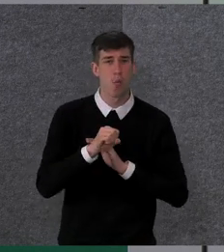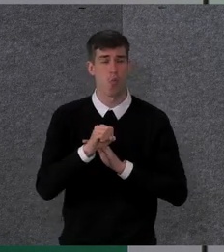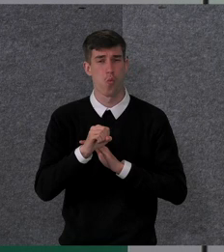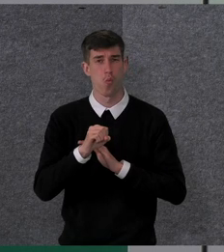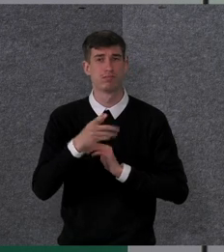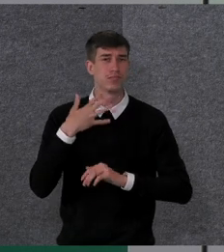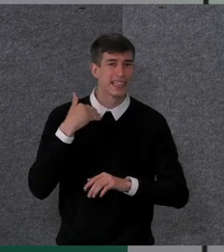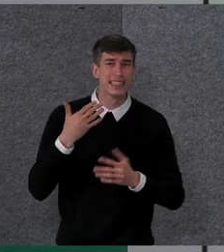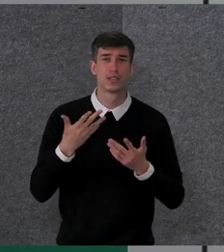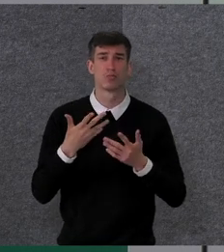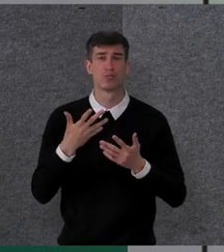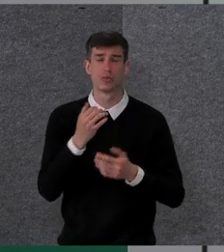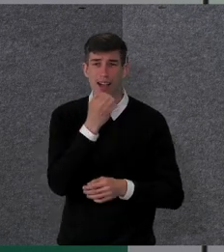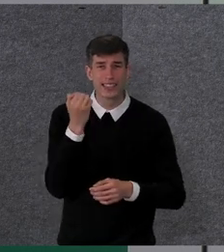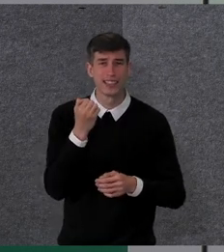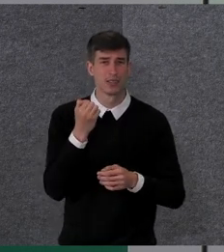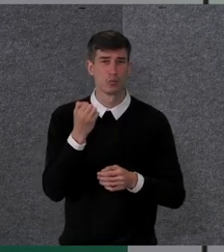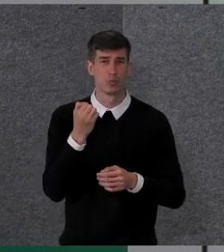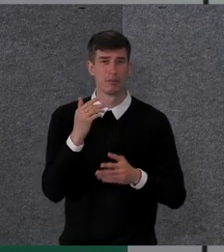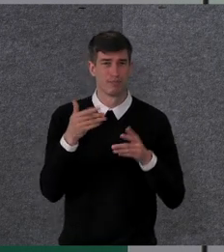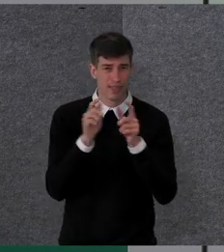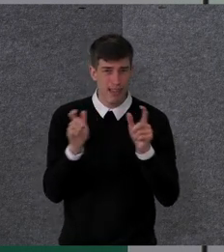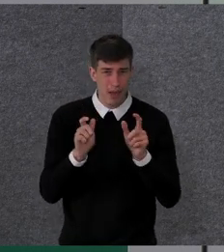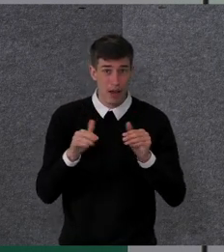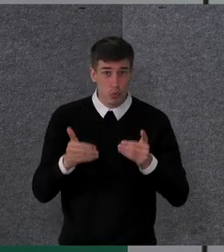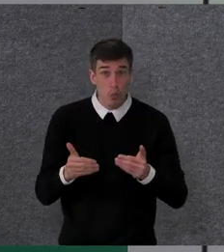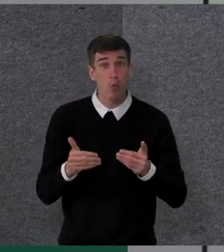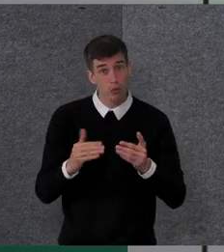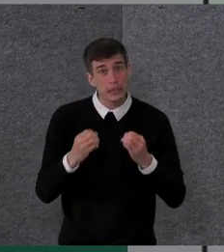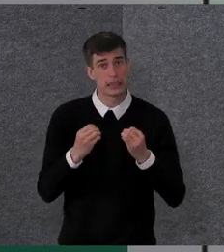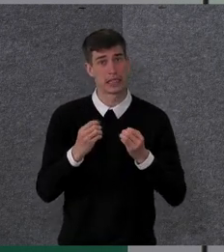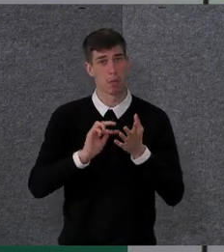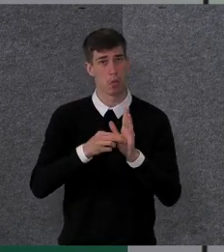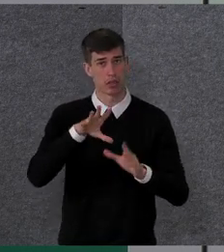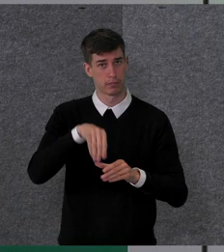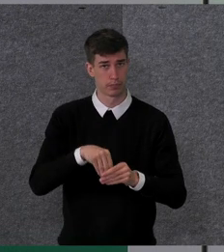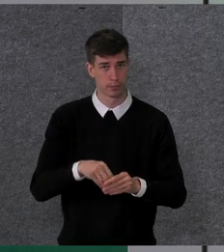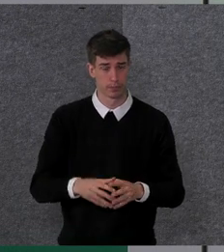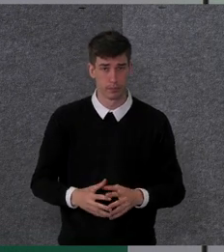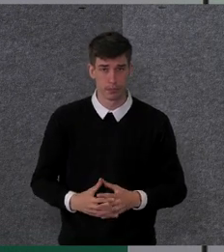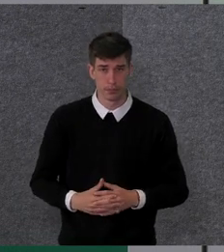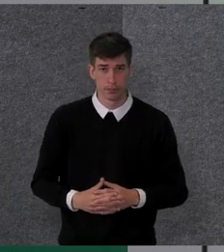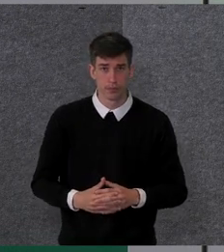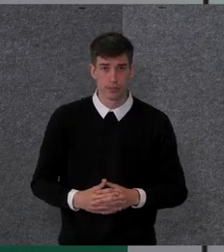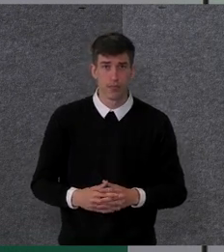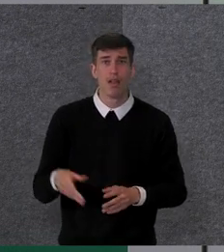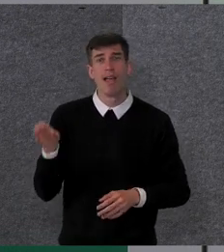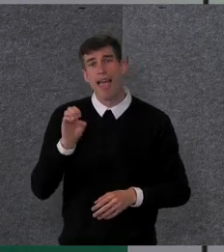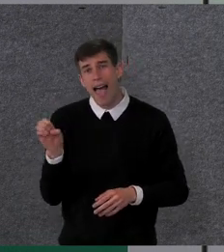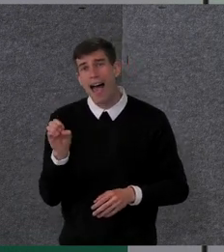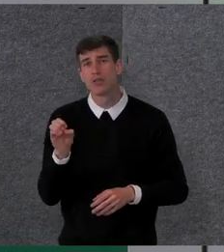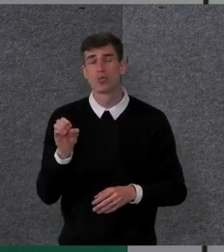Vertreibung, Sexismus, Rassismus, all das ist Teil von Sicherheitspolitik. Erdogan, Trump,